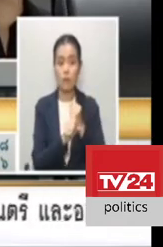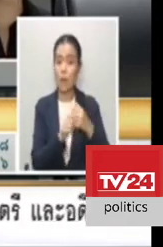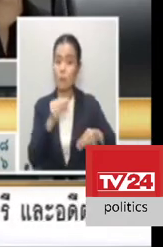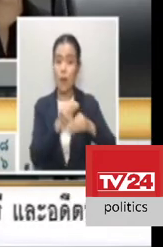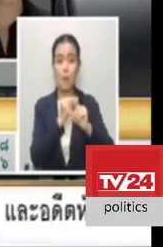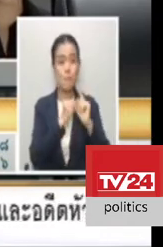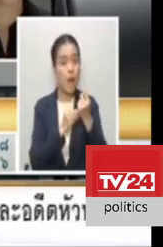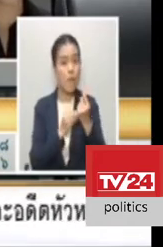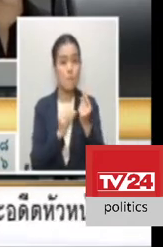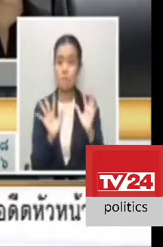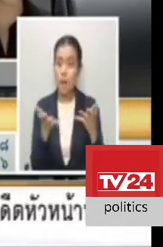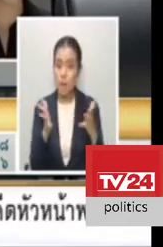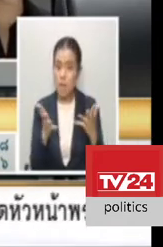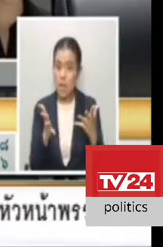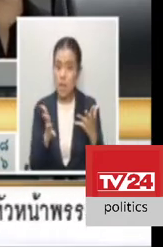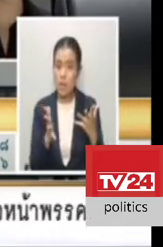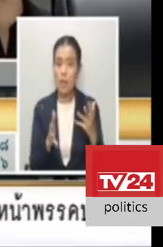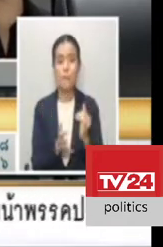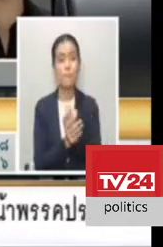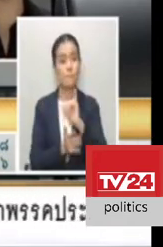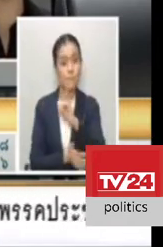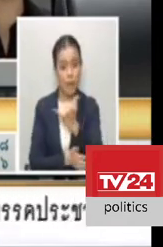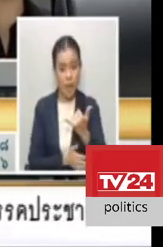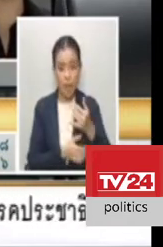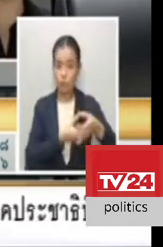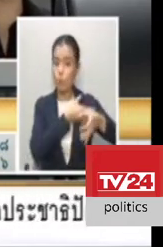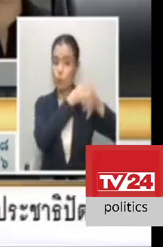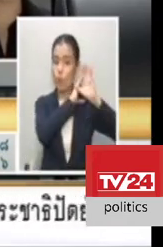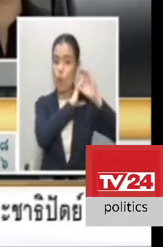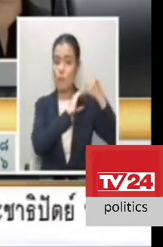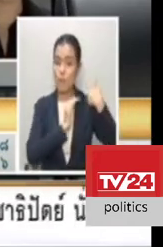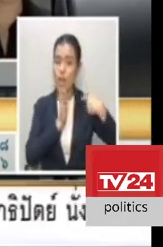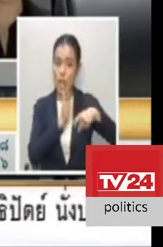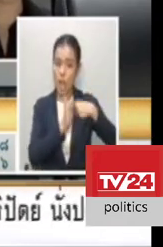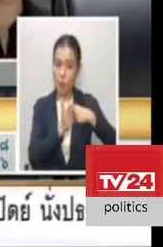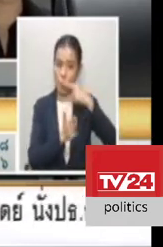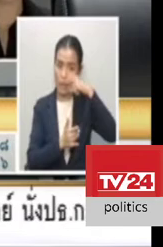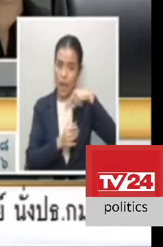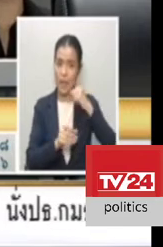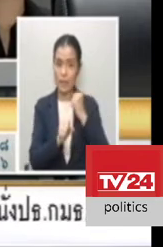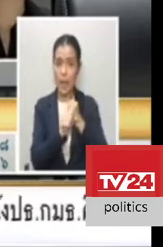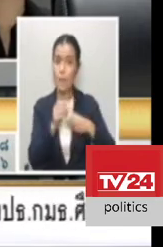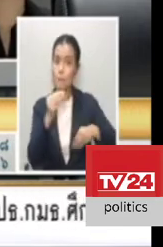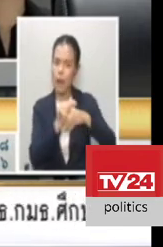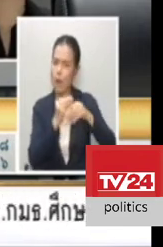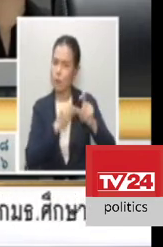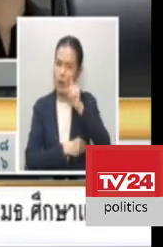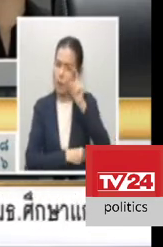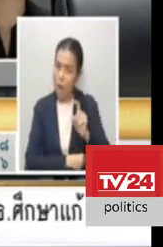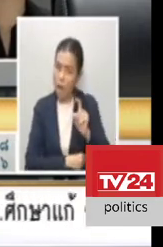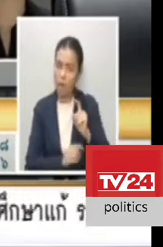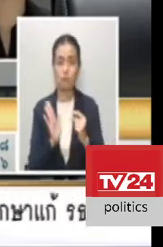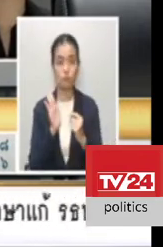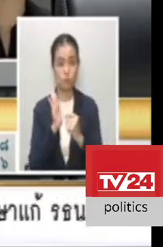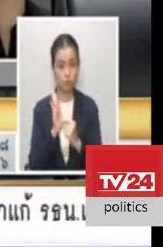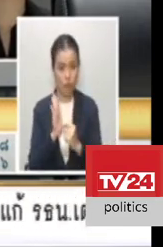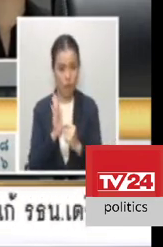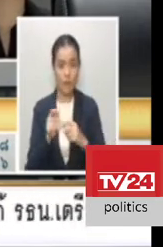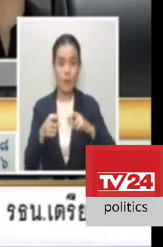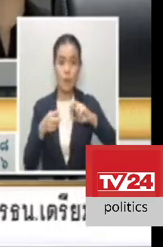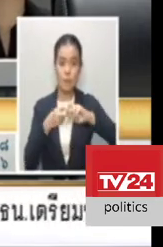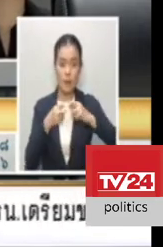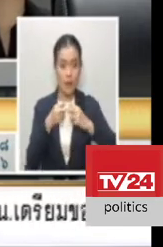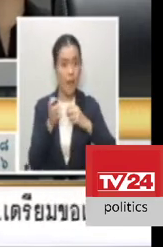พิ่มเติมหรือเป็นการทบทวนโดยมีเงื่อนไขให้ไทยทำอะไรเพิ่มเติมหรือไม่เช่นต้องแก้ไ